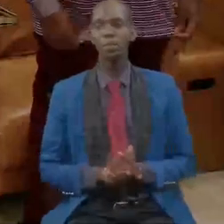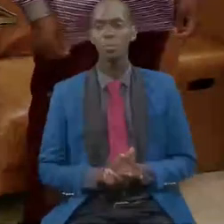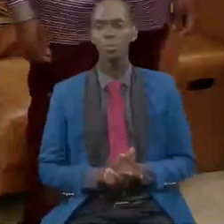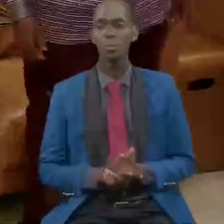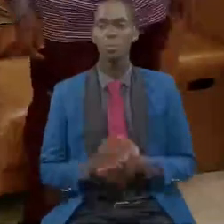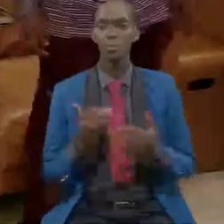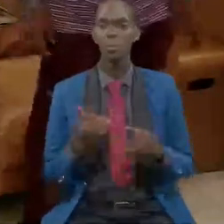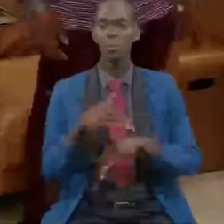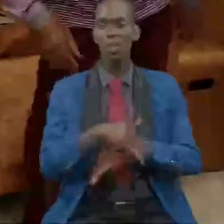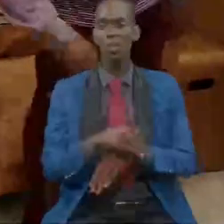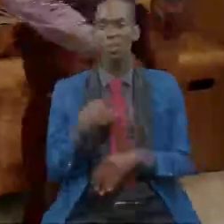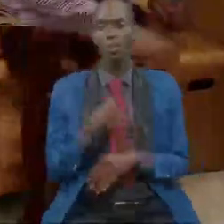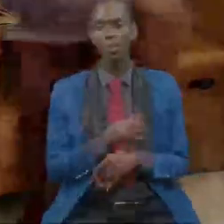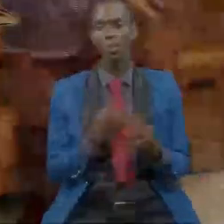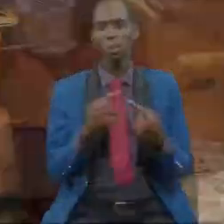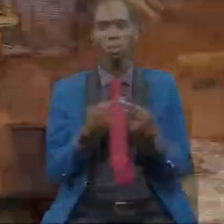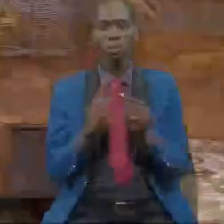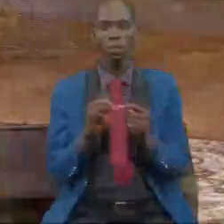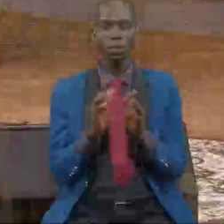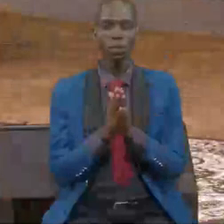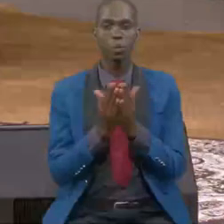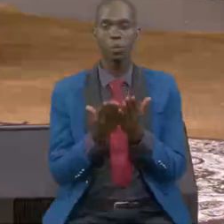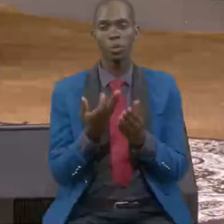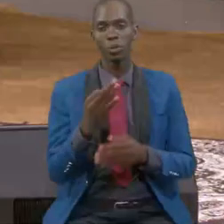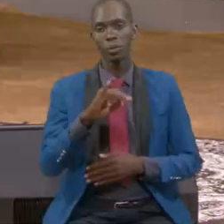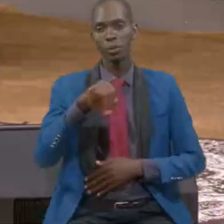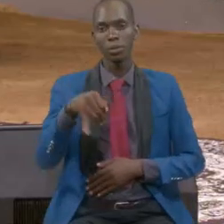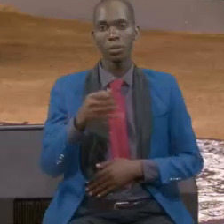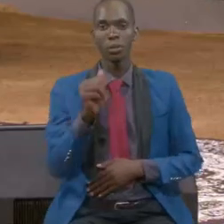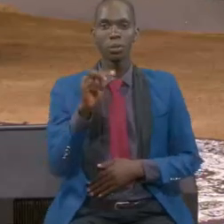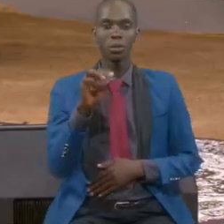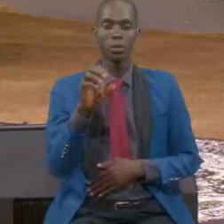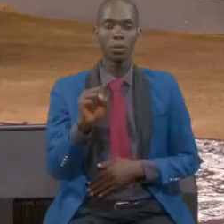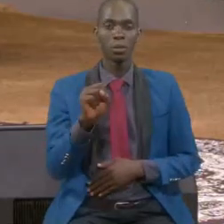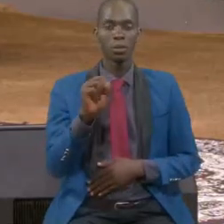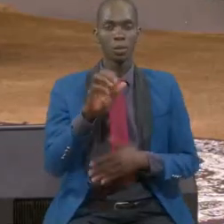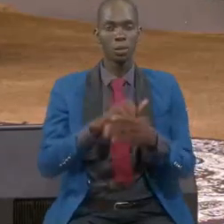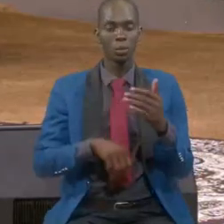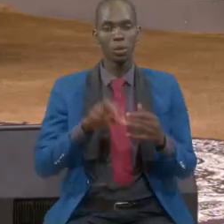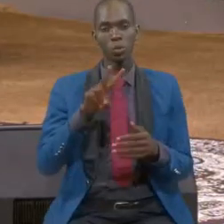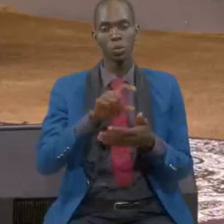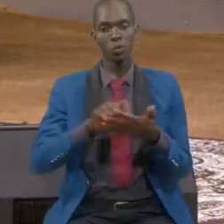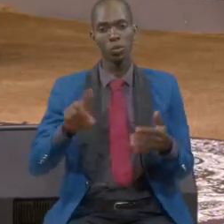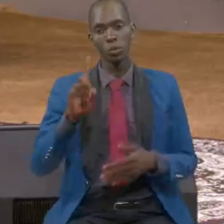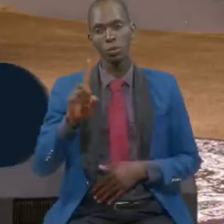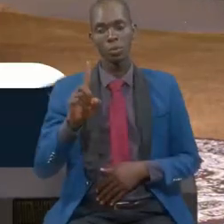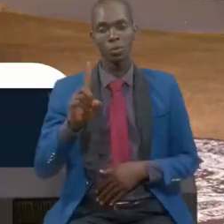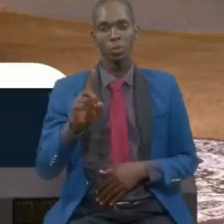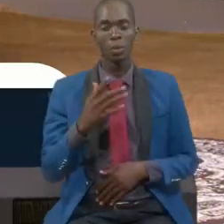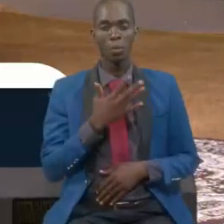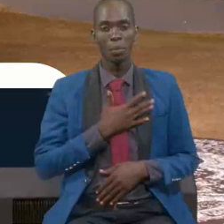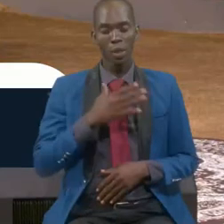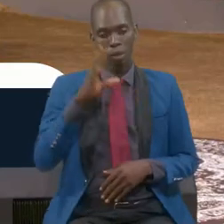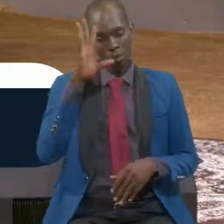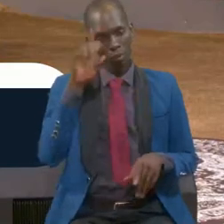nous prions. Ce soir, nous allons à Jacques chapitre 2. Je lis du